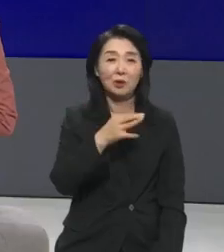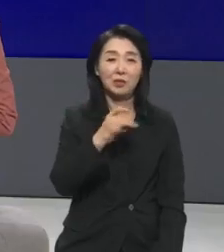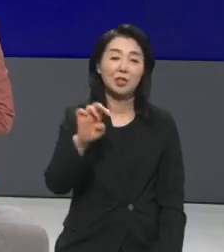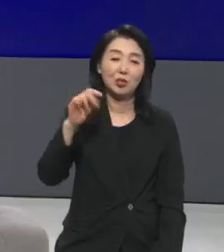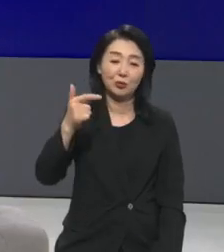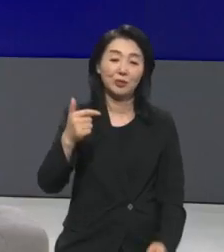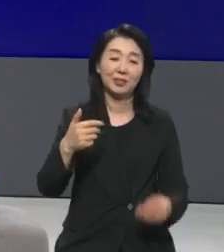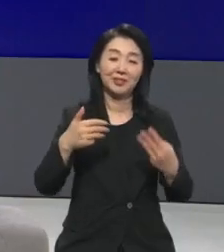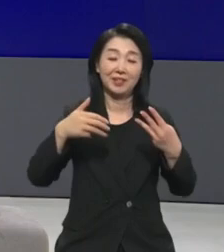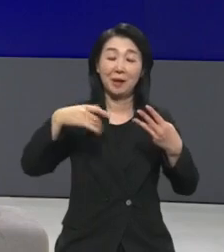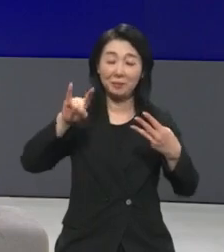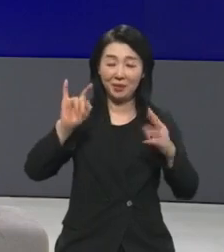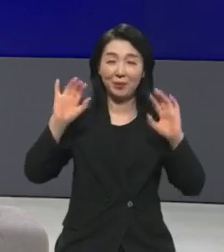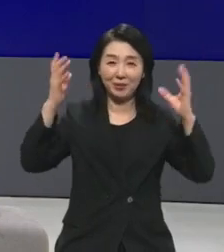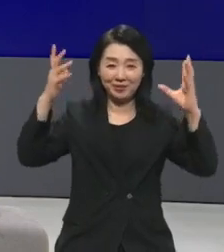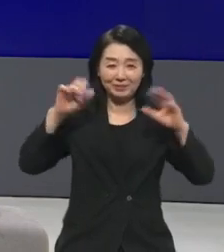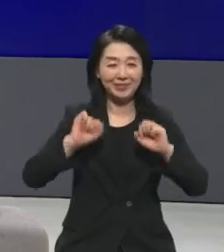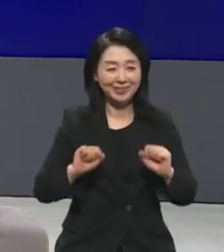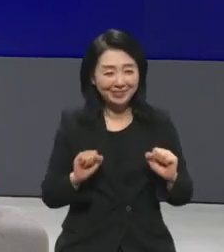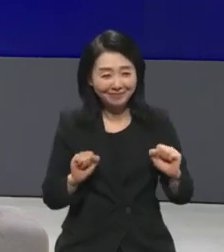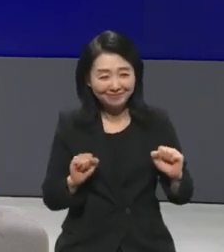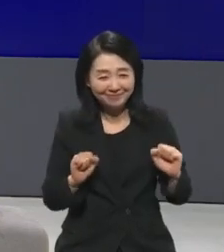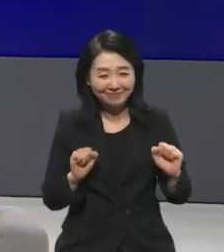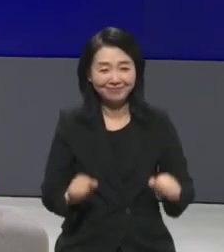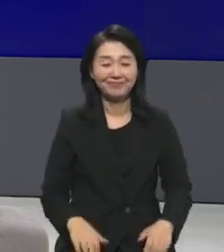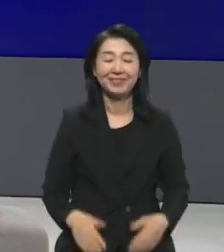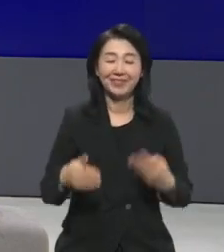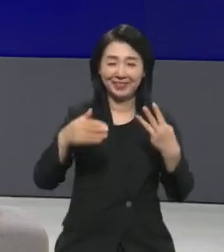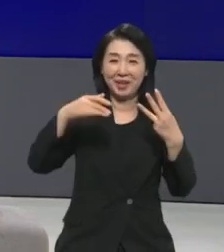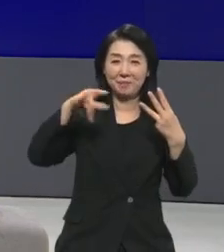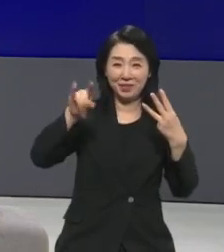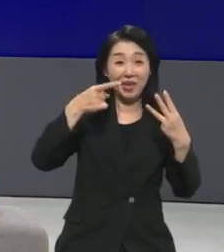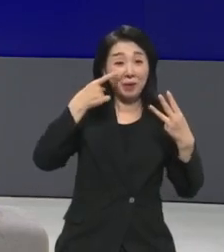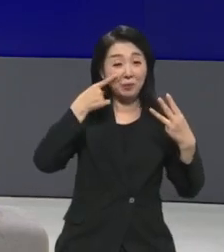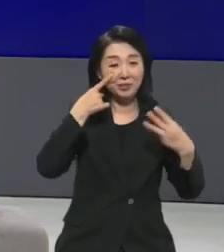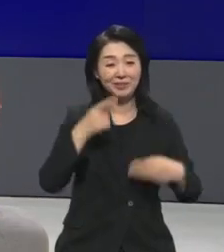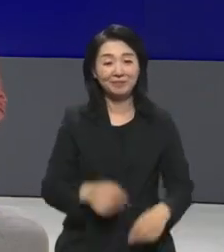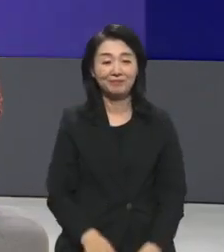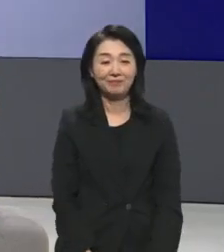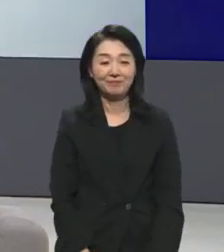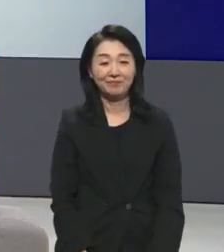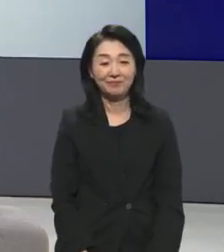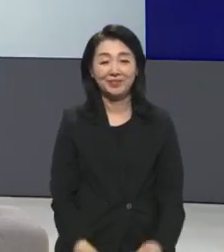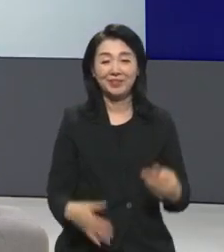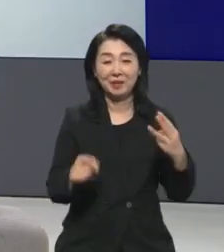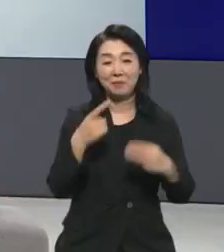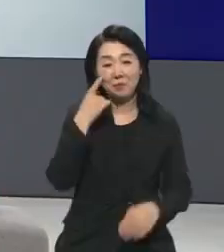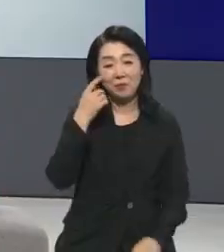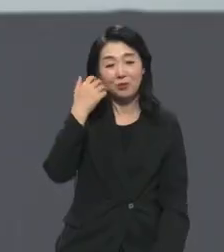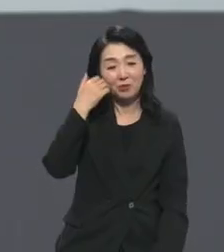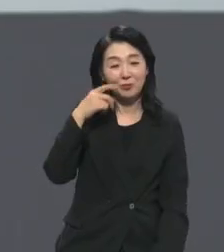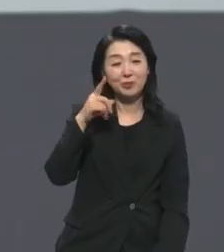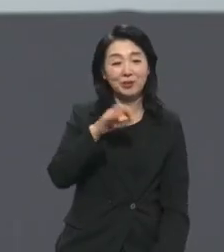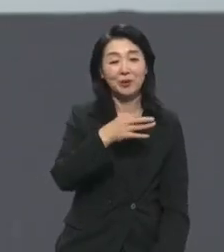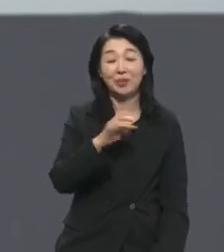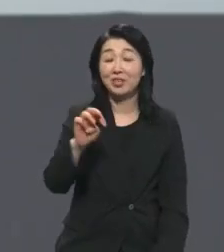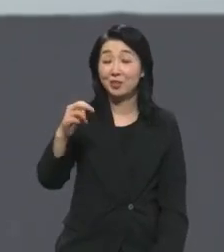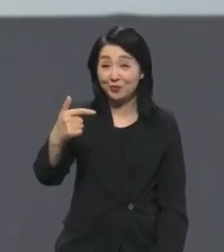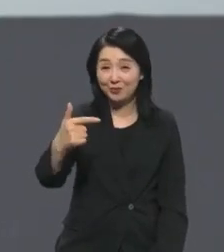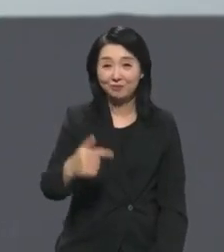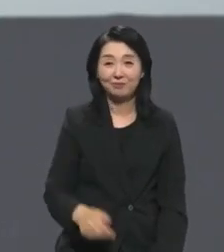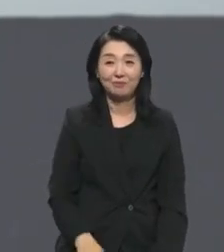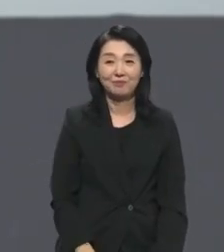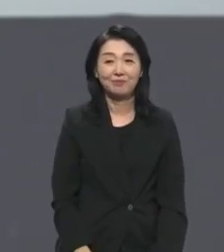하겠습니다. 환영합니다. 어서 오십시오. 아, 안녕하십니까. 안녕하십니까. 3대 보니. 네, 3대 보니를 맡게 된 정희윤 기자입니다.